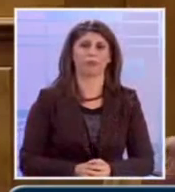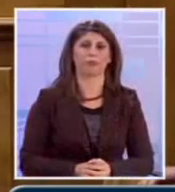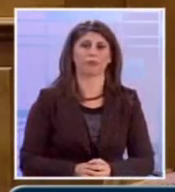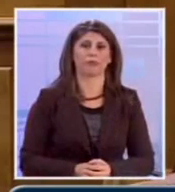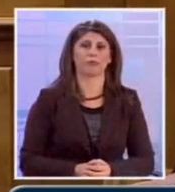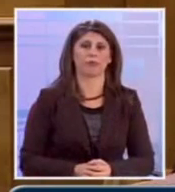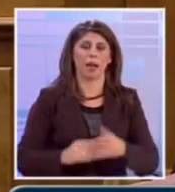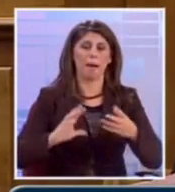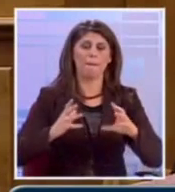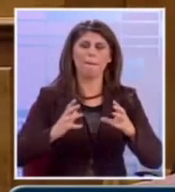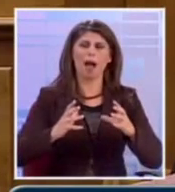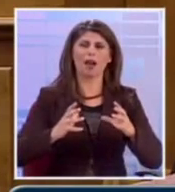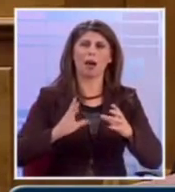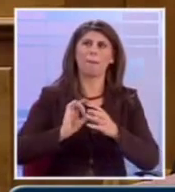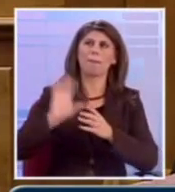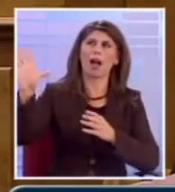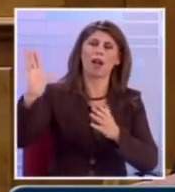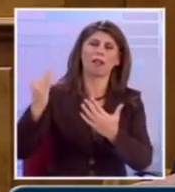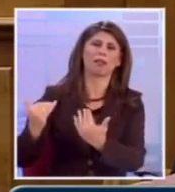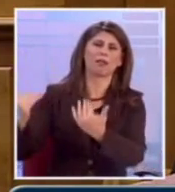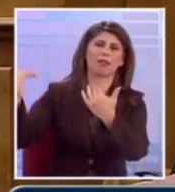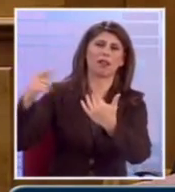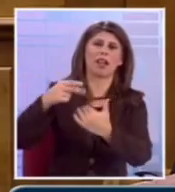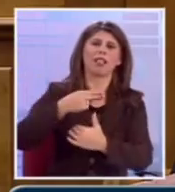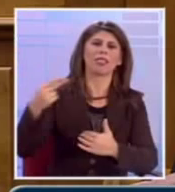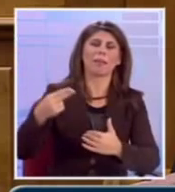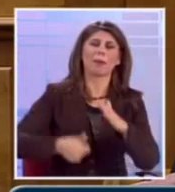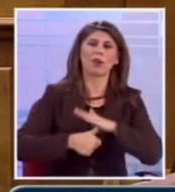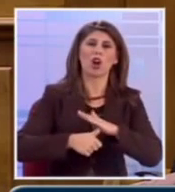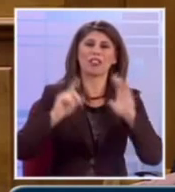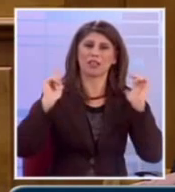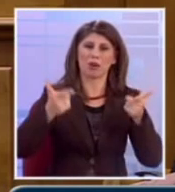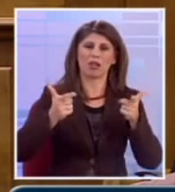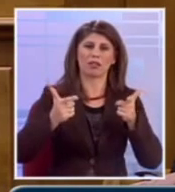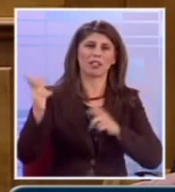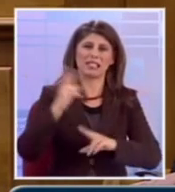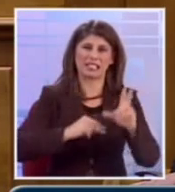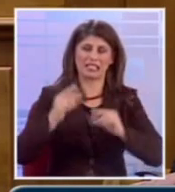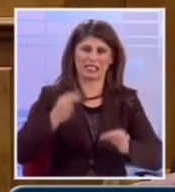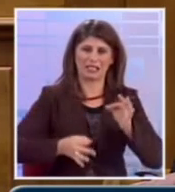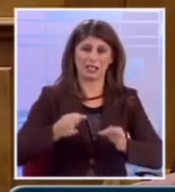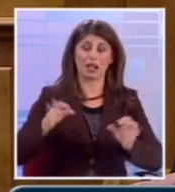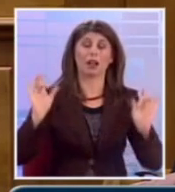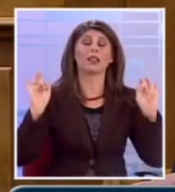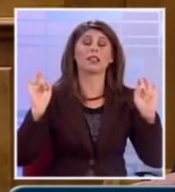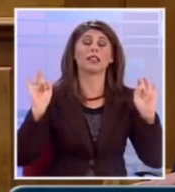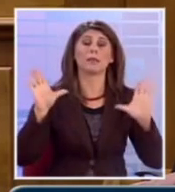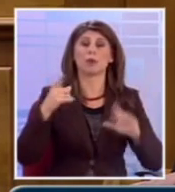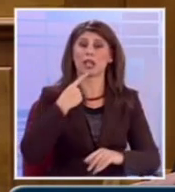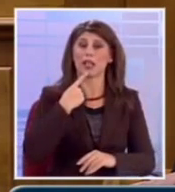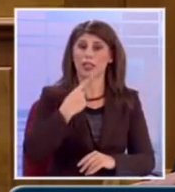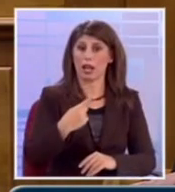Παιτούν την μπάλα στην εξέδρα. Ασχολούνται με το θέμα του προέδρου της δημοκρατίας. Καμιά κουβέντα